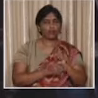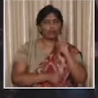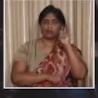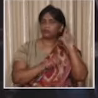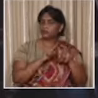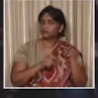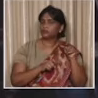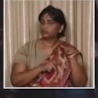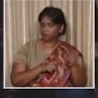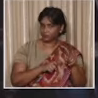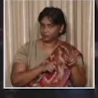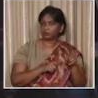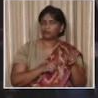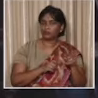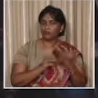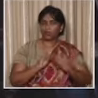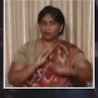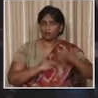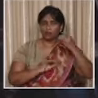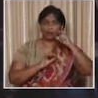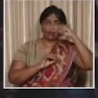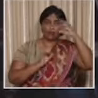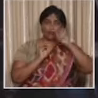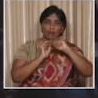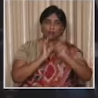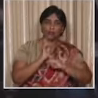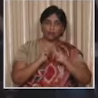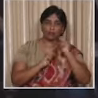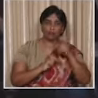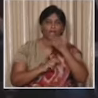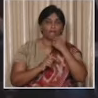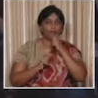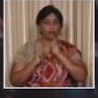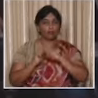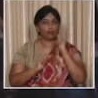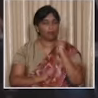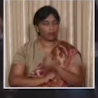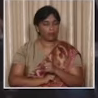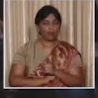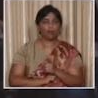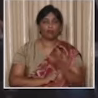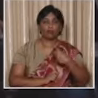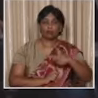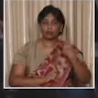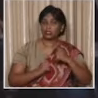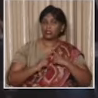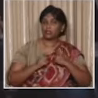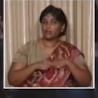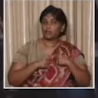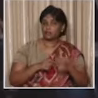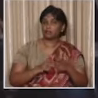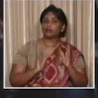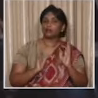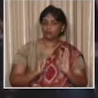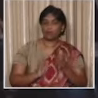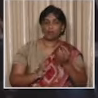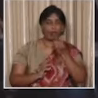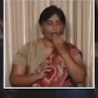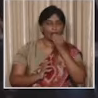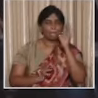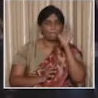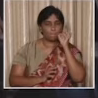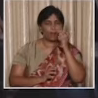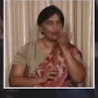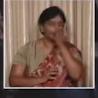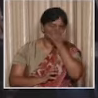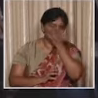सेवकयान मे वेडिवेन लाइट बिल गेवन्न ओनि वेडिवेन वतुर बिल गेवन्न ओनि वेडिवेन जीवन बर दरा गन्न ओनि हाल टिक परिप्पु टिक